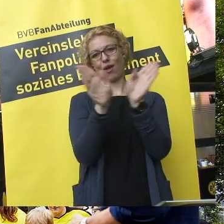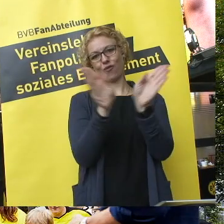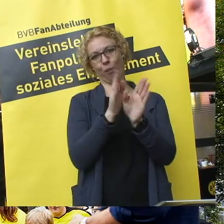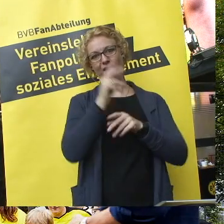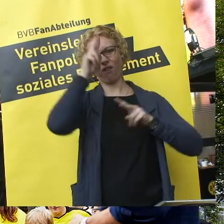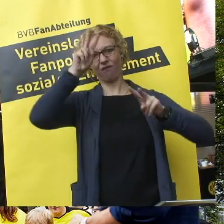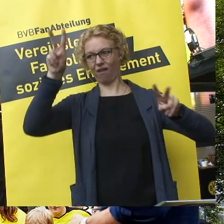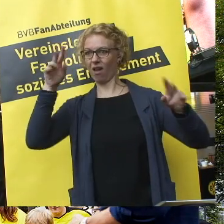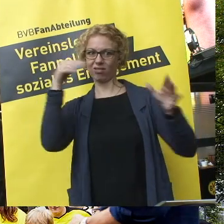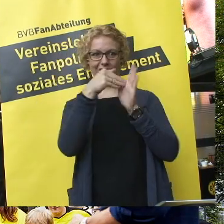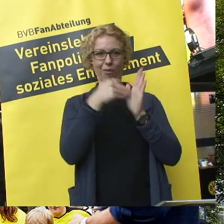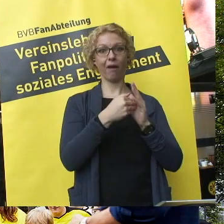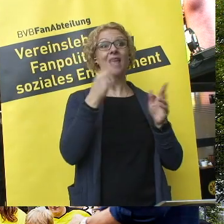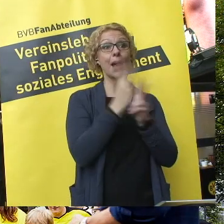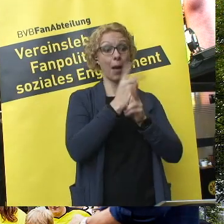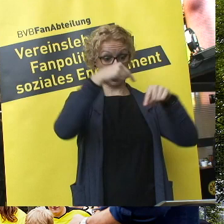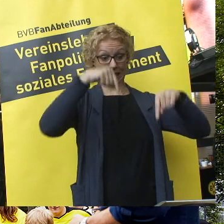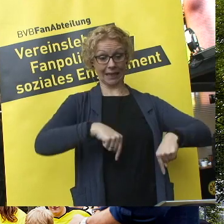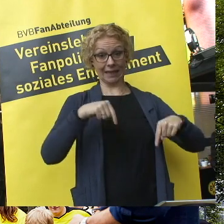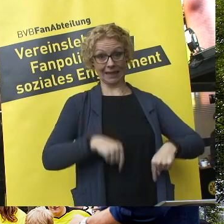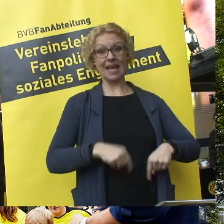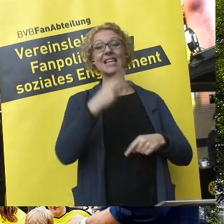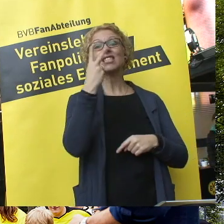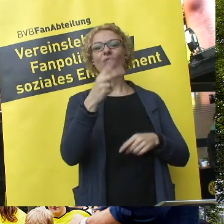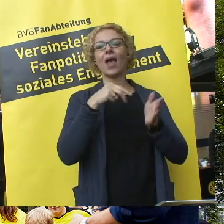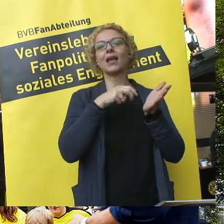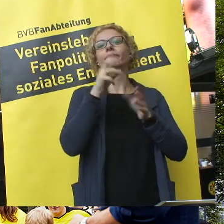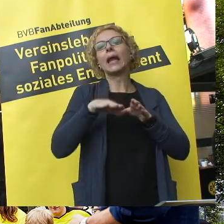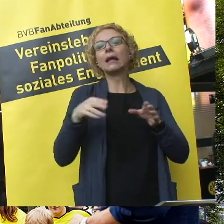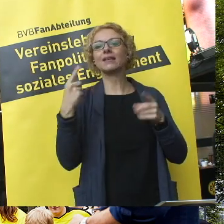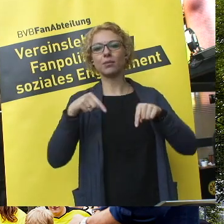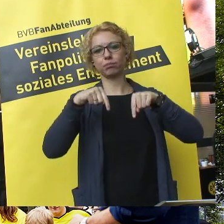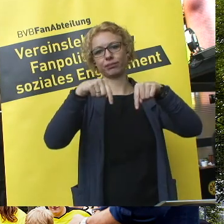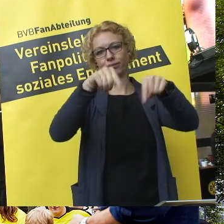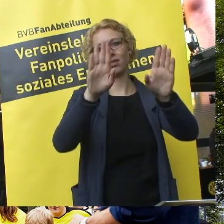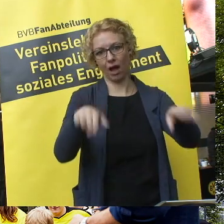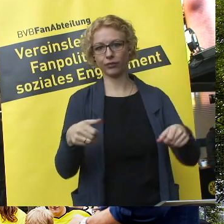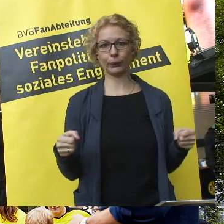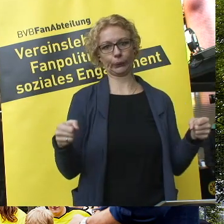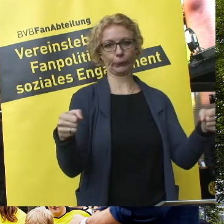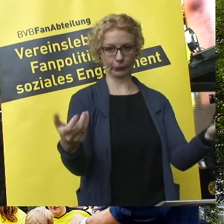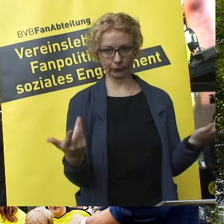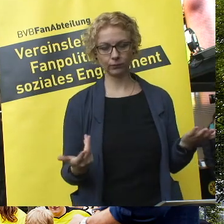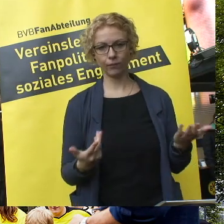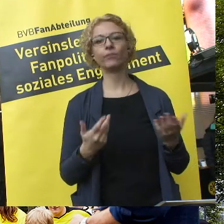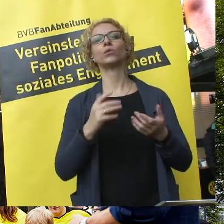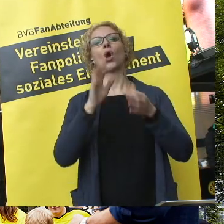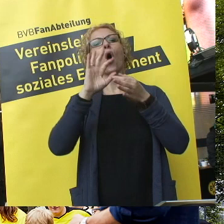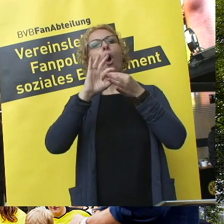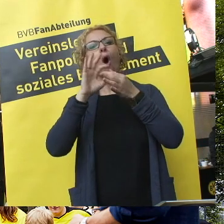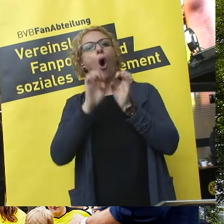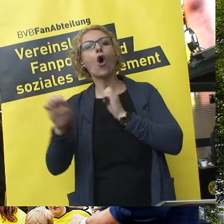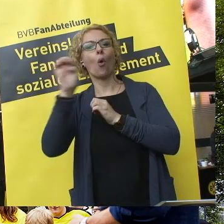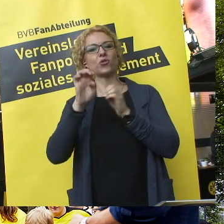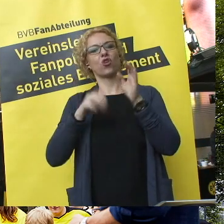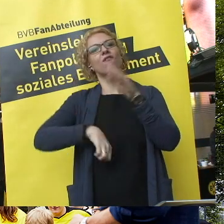BVB-Fans. Bei jedem Heimspiel dürfen wir 2 Einlaufkinder stellen. In der Europäischen Fußballwoche gibt es ein Training, zu dem